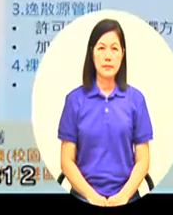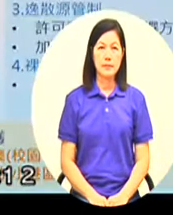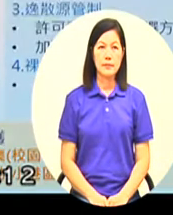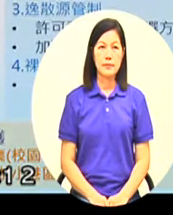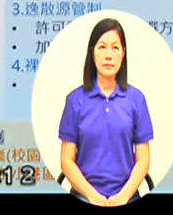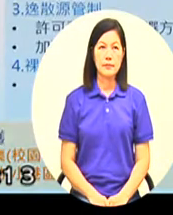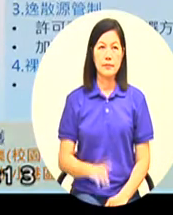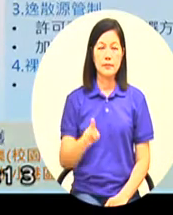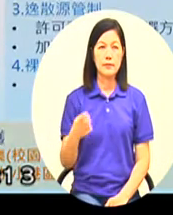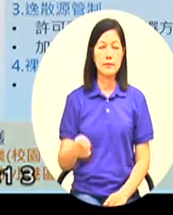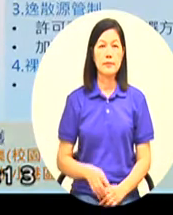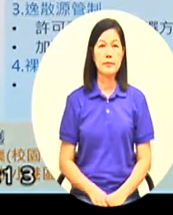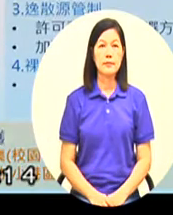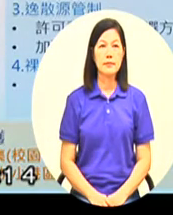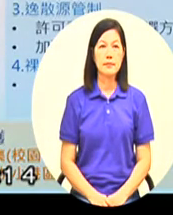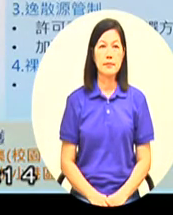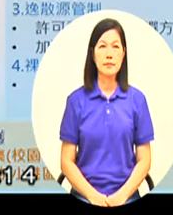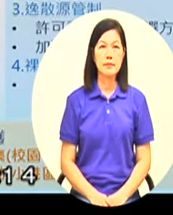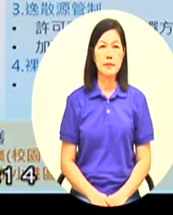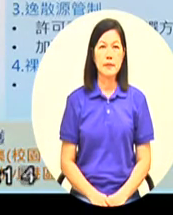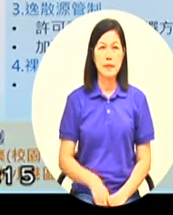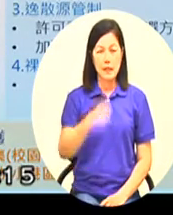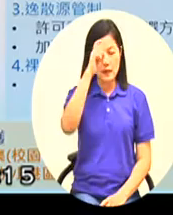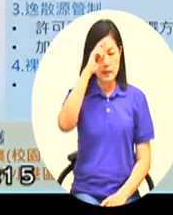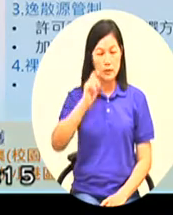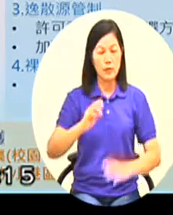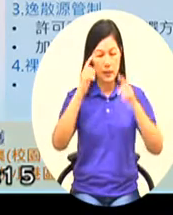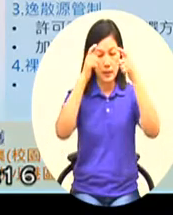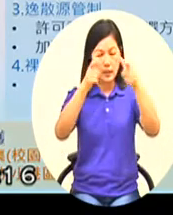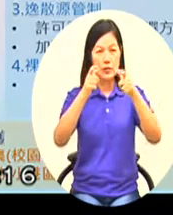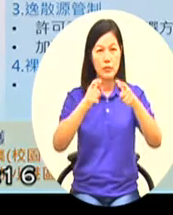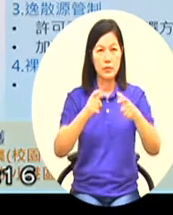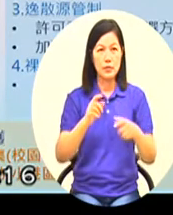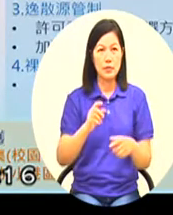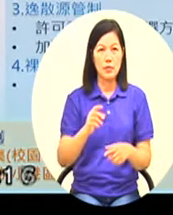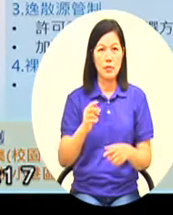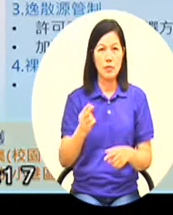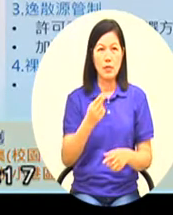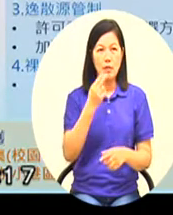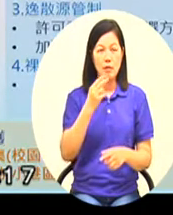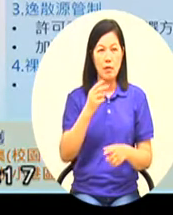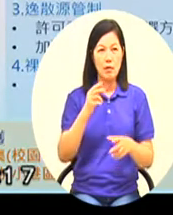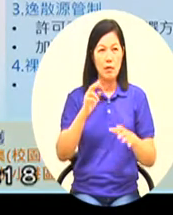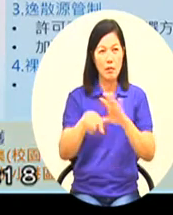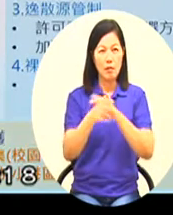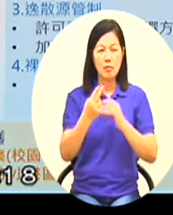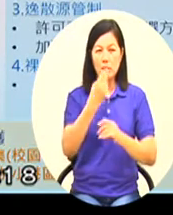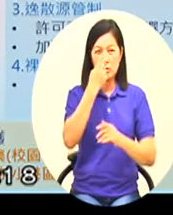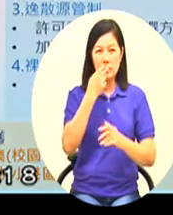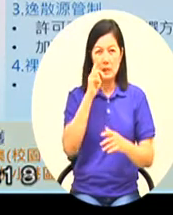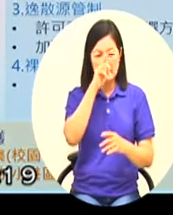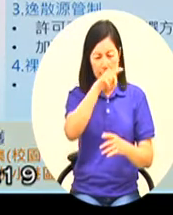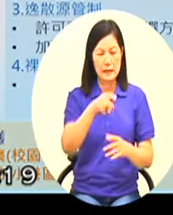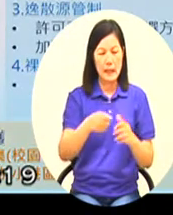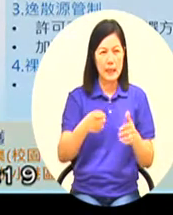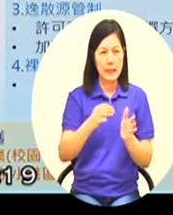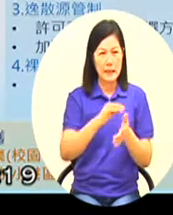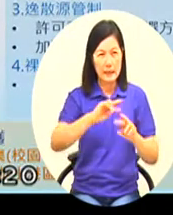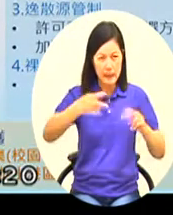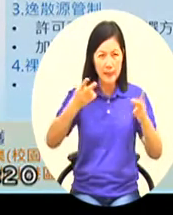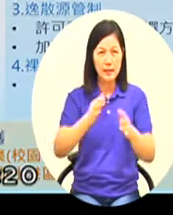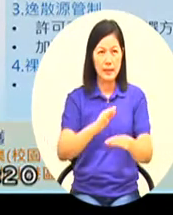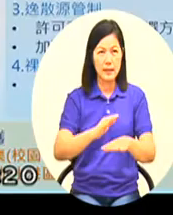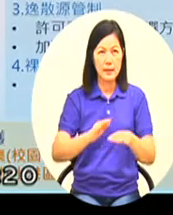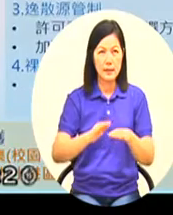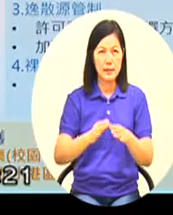好，下一个。那为了改善我们高雄的一个空气污染的部分，因此我们积极也推动了相关的固定源、移动